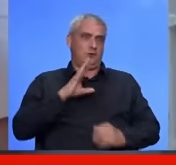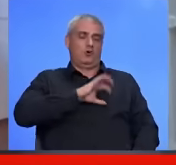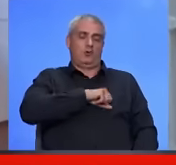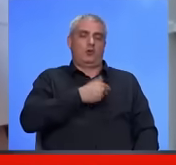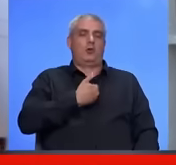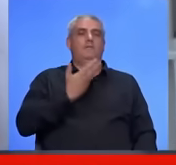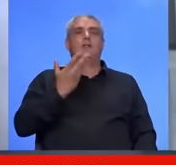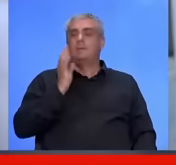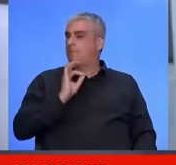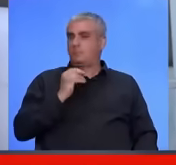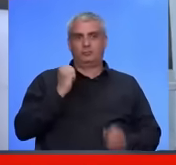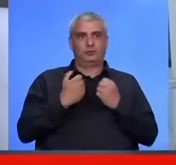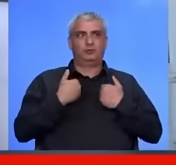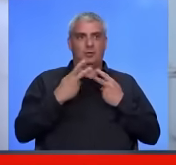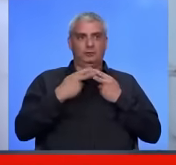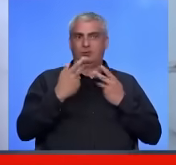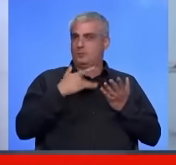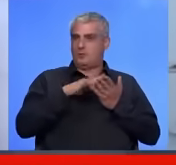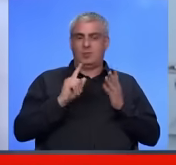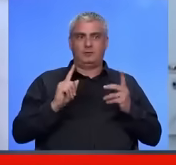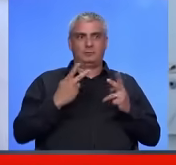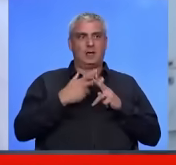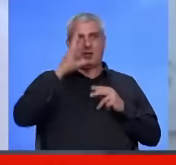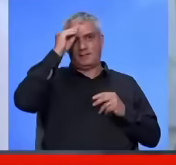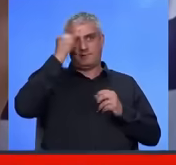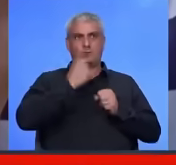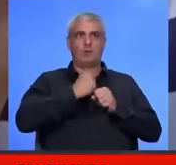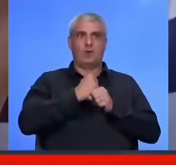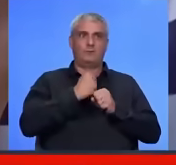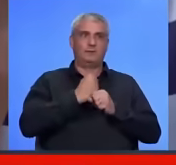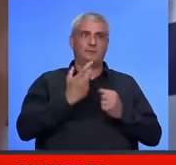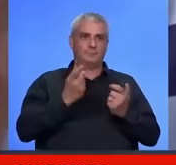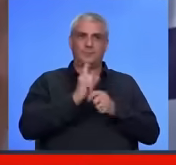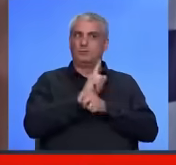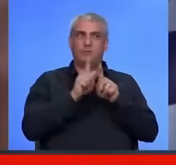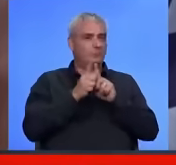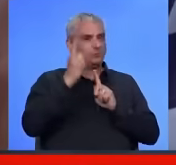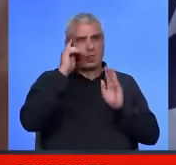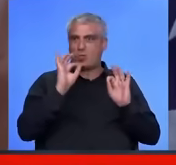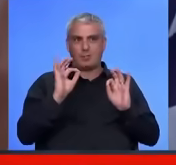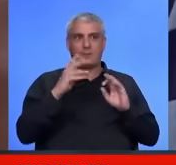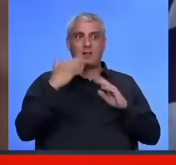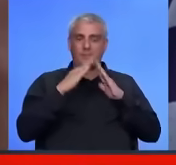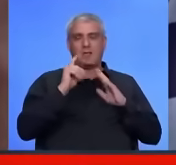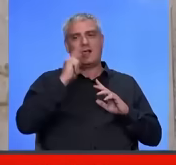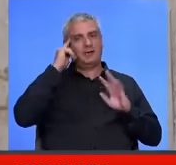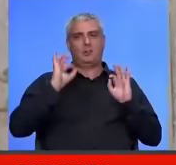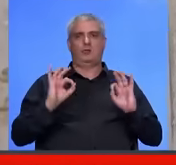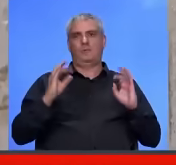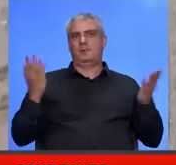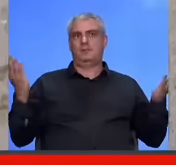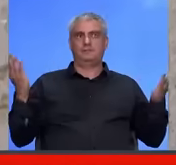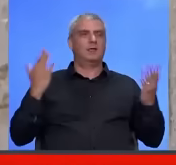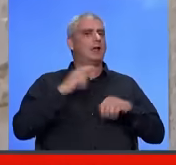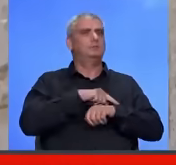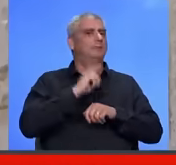לי, ממש קשה לי, שגם השכנים שלי לא נמצאים, רק הגברים הם עובדים ו... בתקופה כזו לא שפויה, להיות בבית זה הכי שפוי. כמה זמן